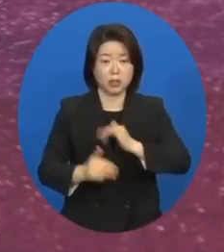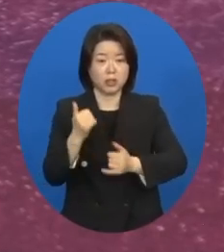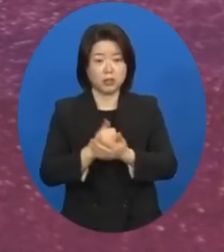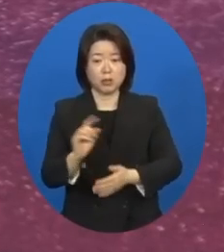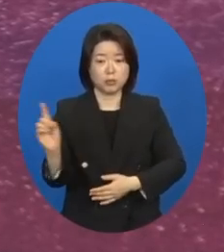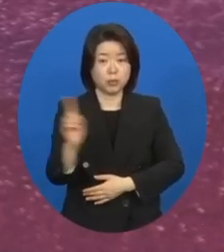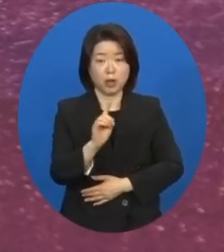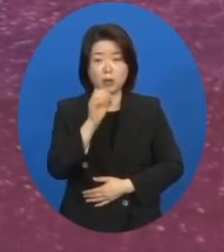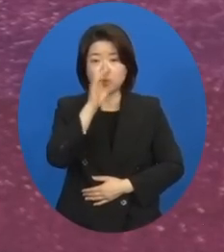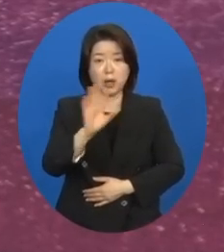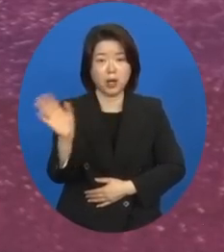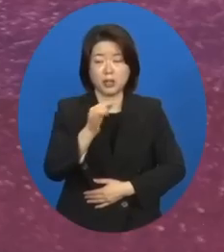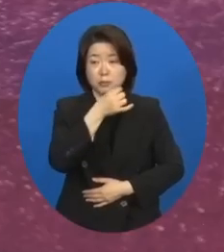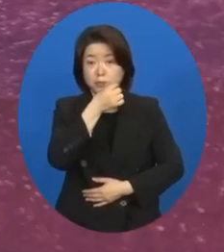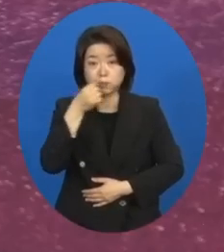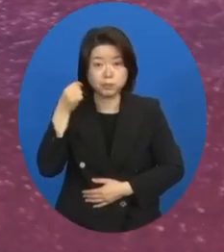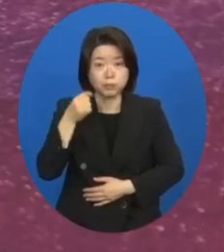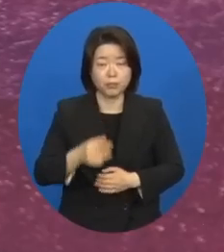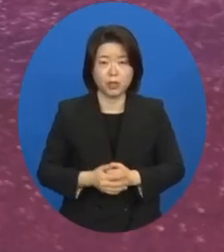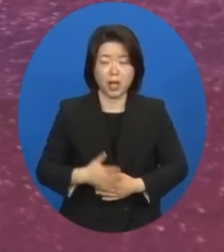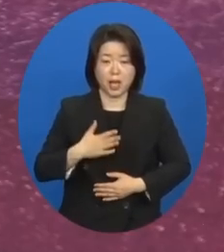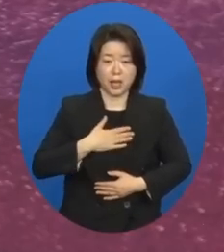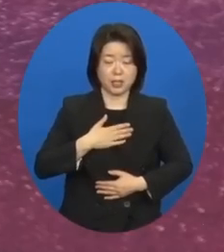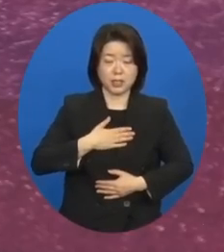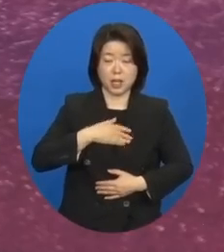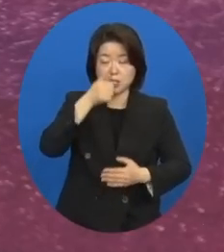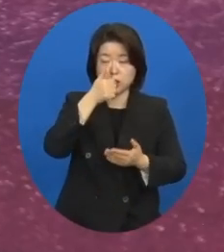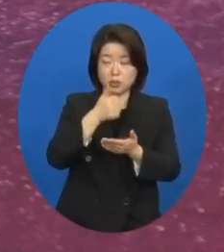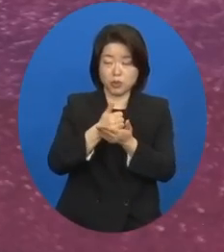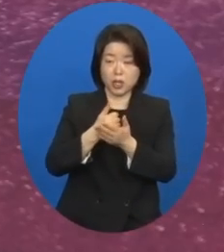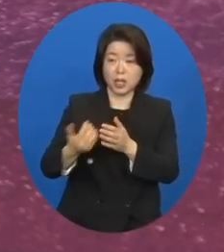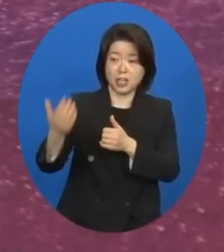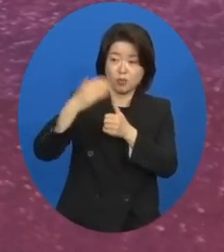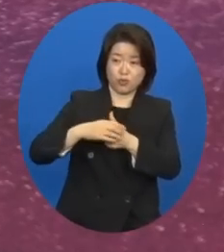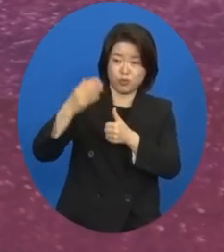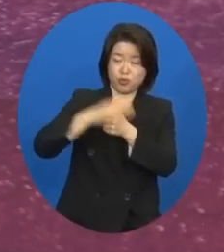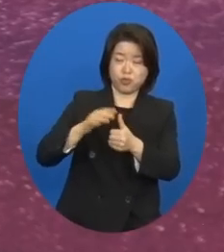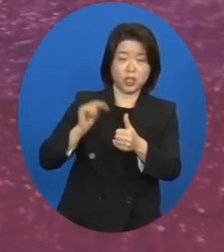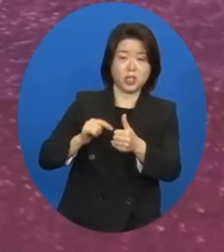없으십니다. 자신에 대한 모든 죄목이 다 거짓이셨지만